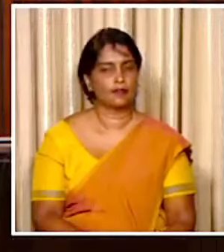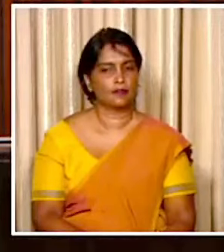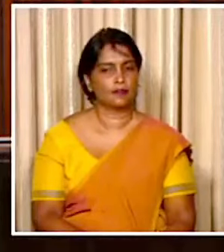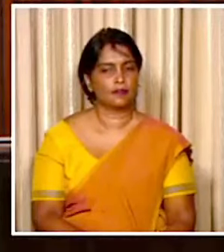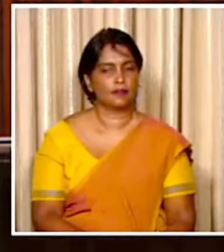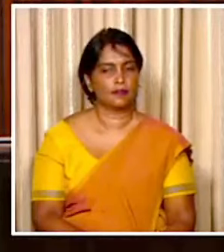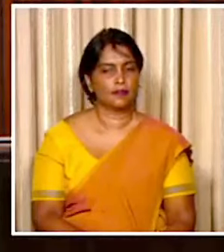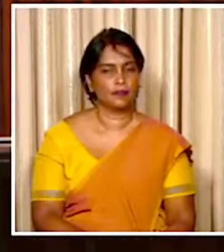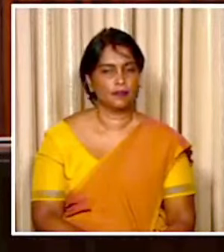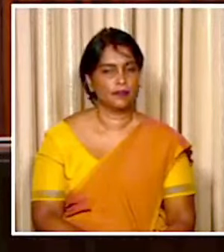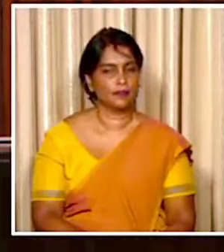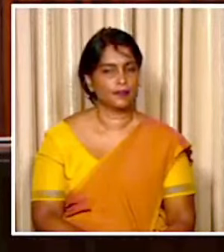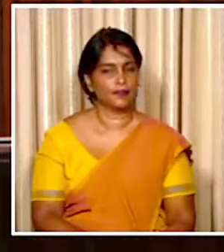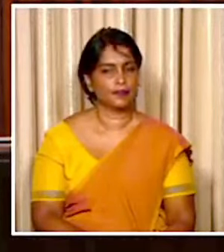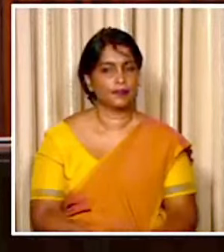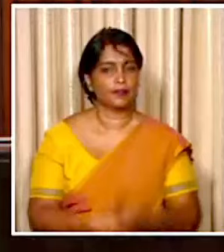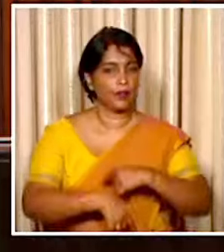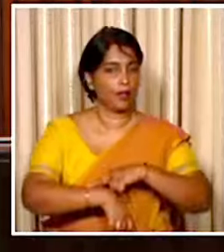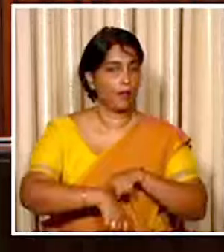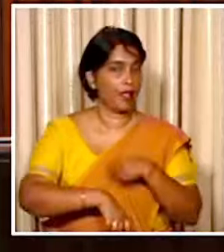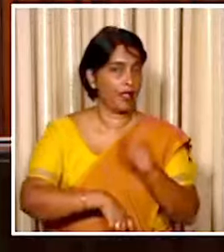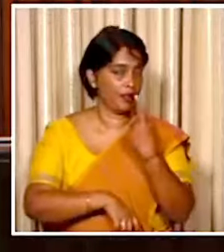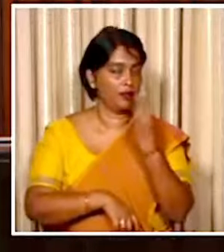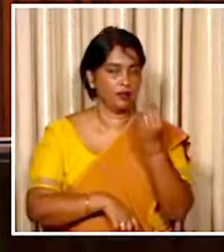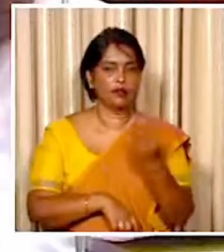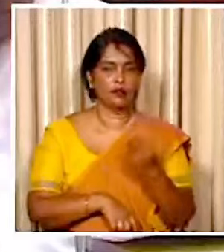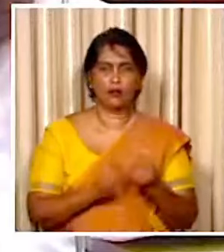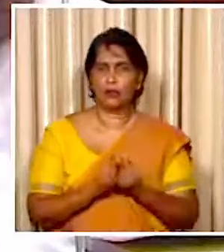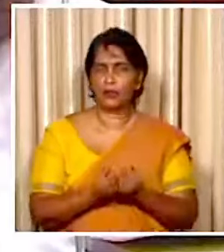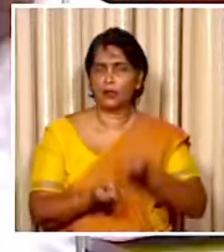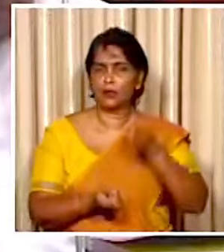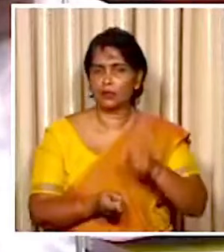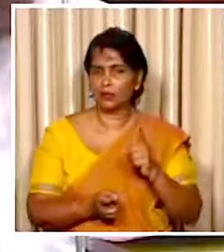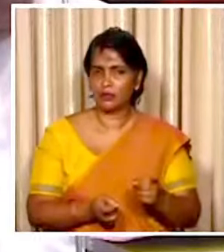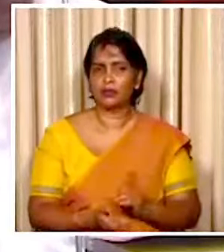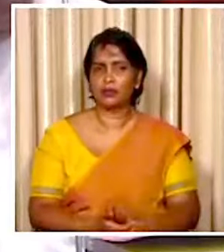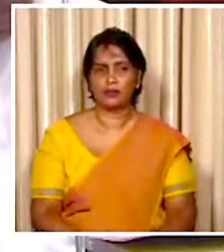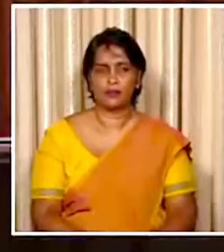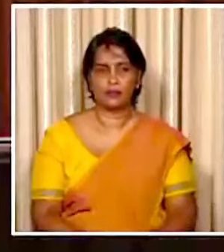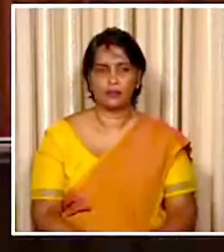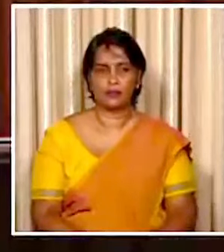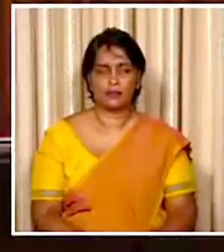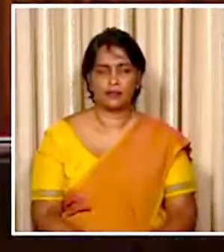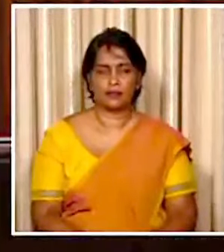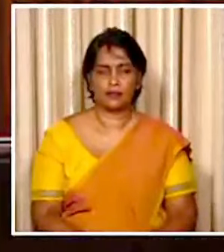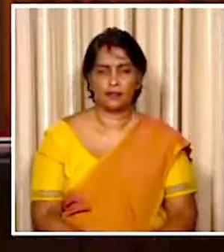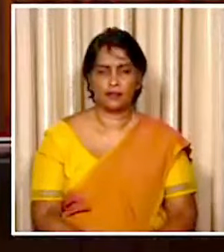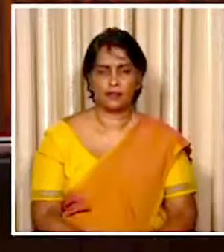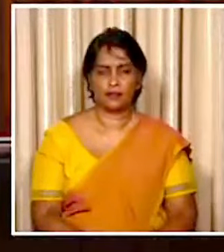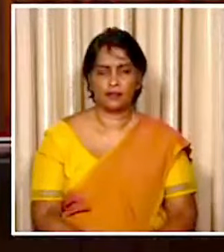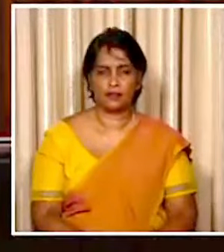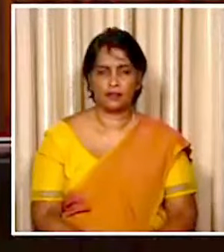ඒක තියෙනවා අවස්ථාව තියෙන හැබැයි පැය ගිවිගෙන යනවා ඉක්මන් කරන්න මං හිතුවා මේ කලබලෙ මේව සම්බන්ධ කරන්න යනවා නෑ නෑ එහෙම එකක් නෑ ඉක්මන්ට ඔය